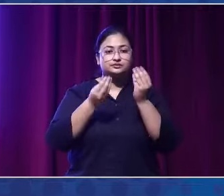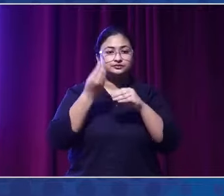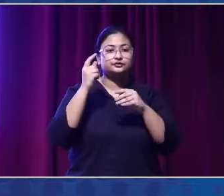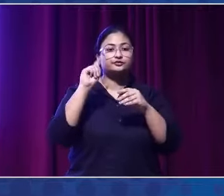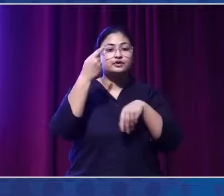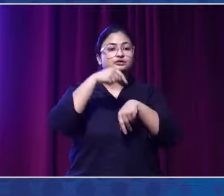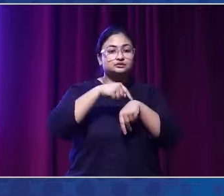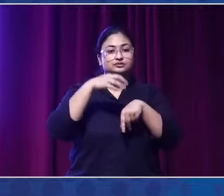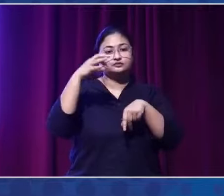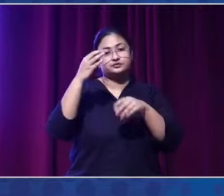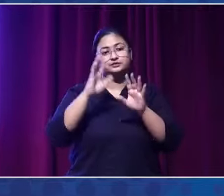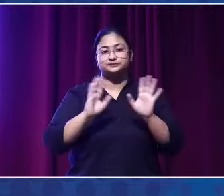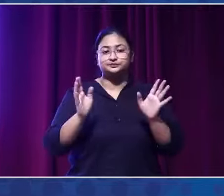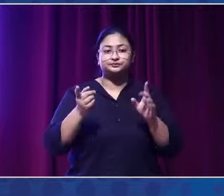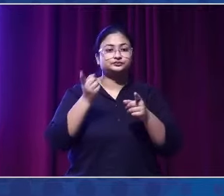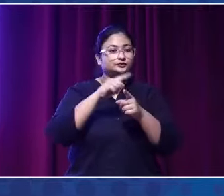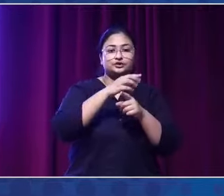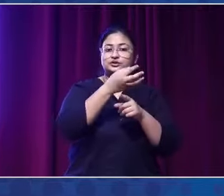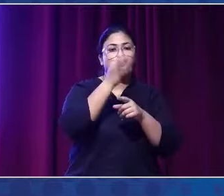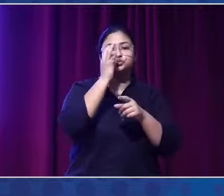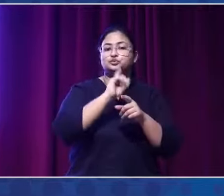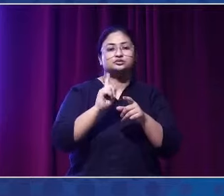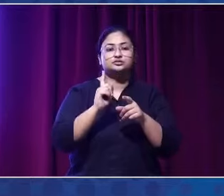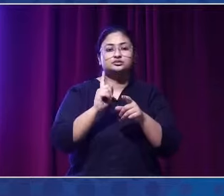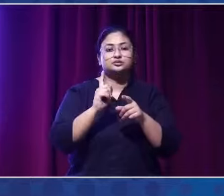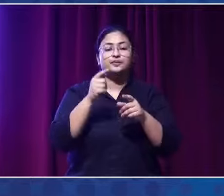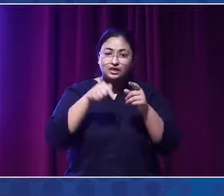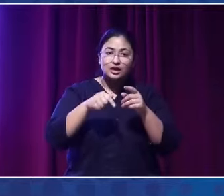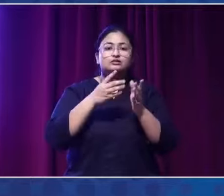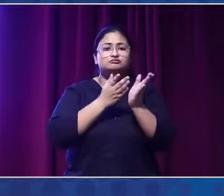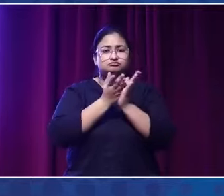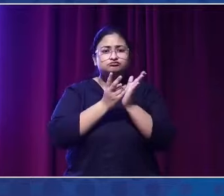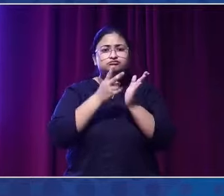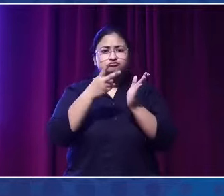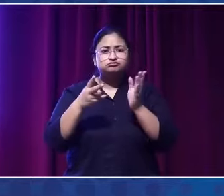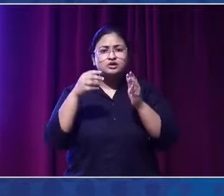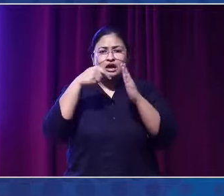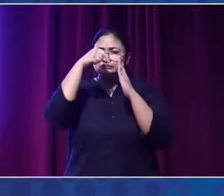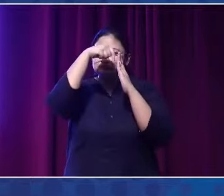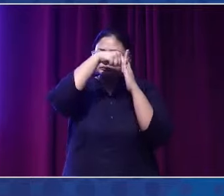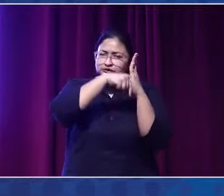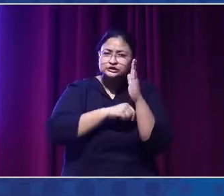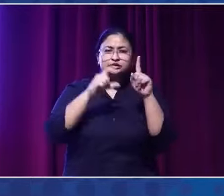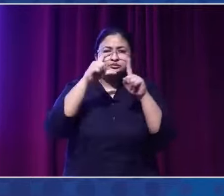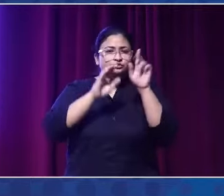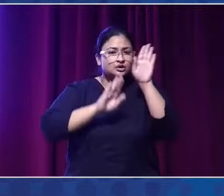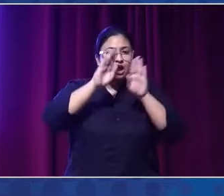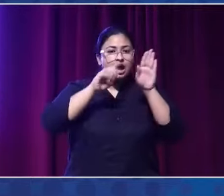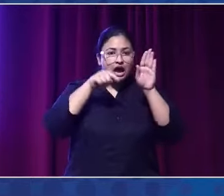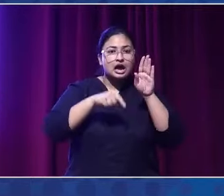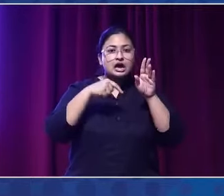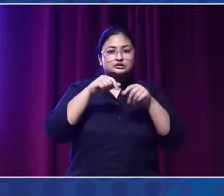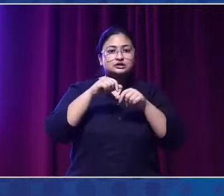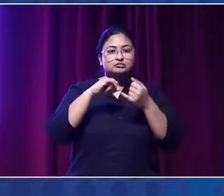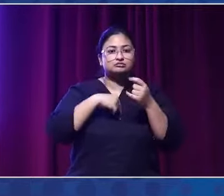सकता सो दीज आर द काइंड्स ऑफ डीप रूट्स विद डेमोक्रेसी हैज टेकन द सिस्टम्स हैव टेकन